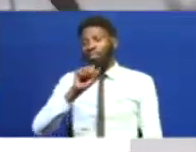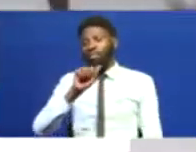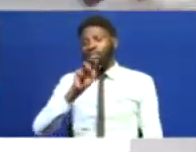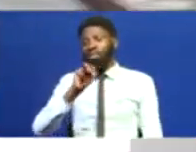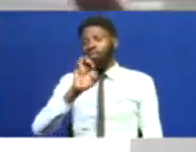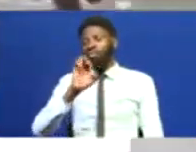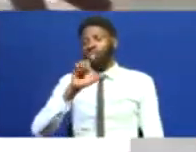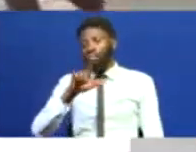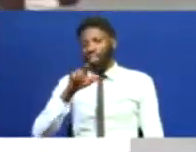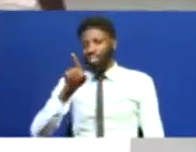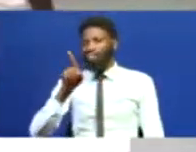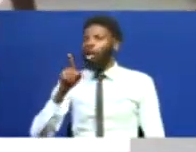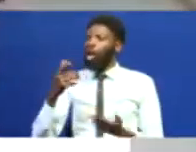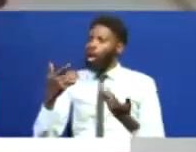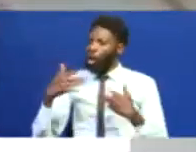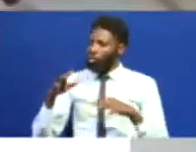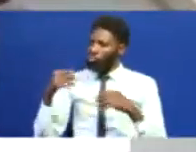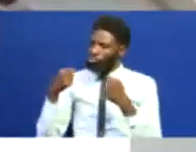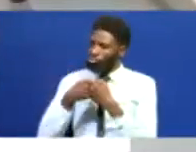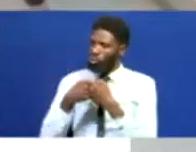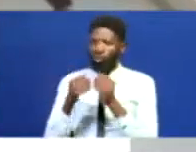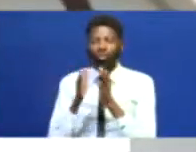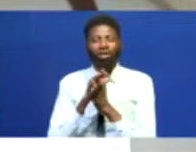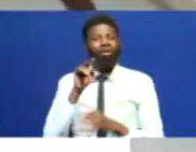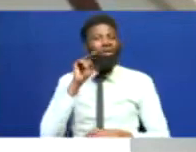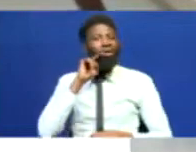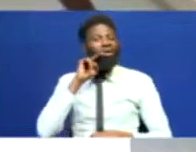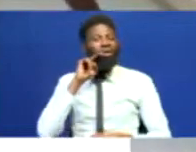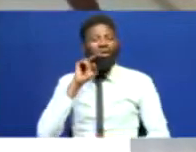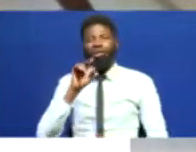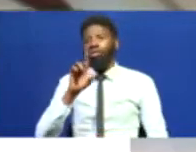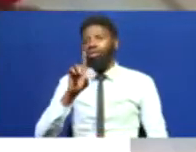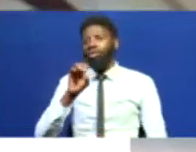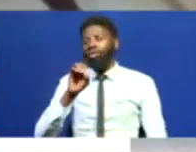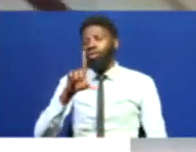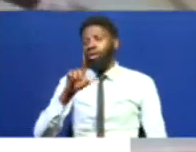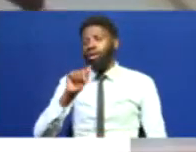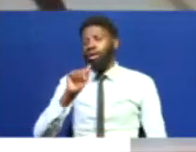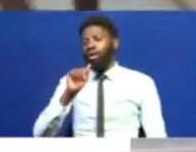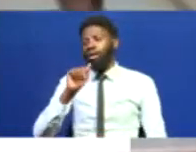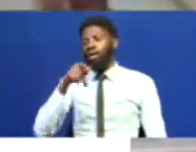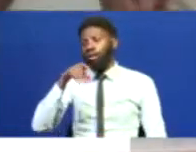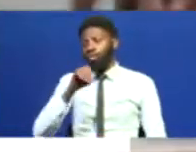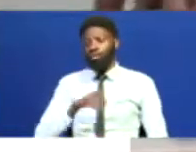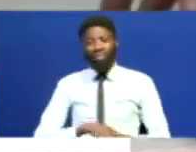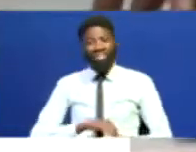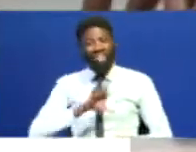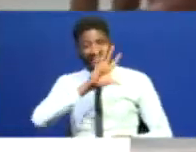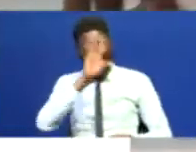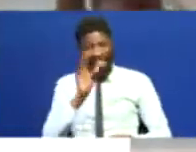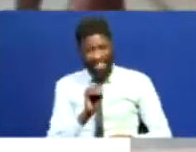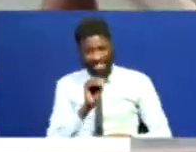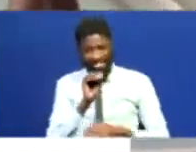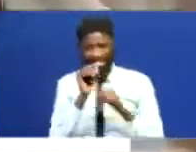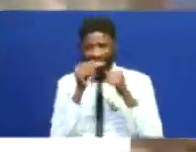Onjareza akilemewa na Omole Dolapo wa Nigeria. Mashindano ya Bara Afrika yanatumiwa kujiandaa kwa michuano